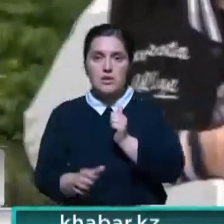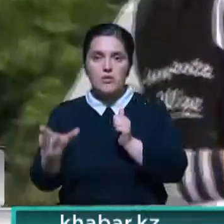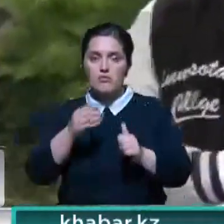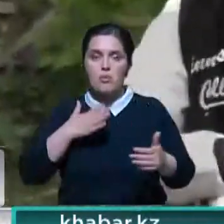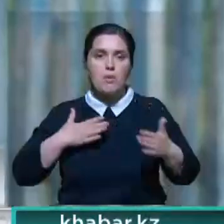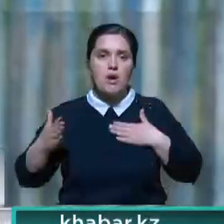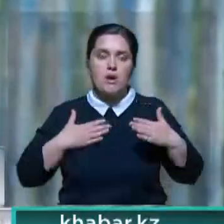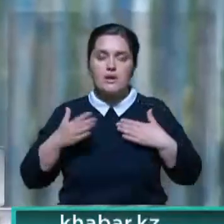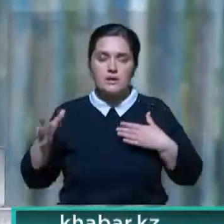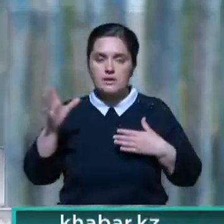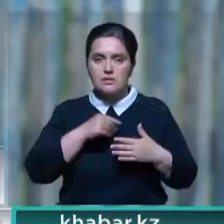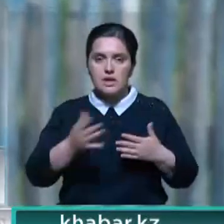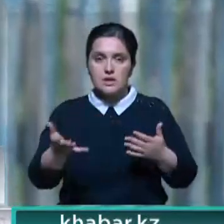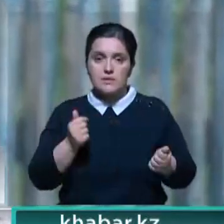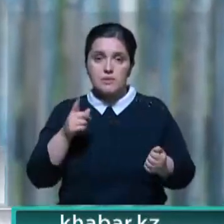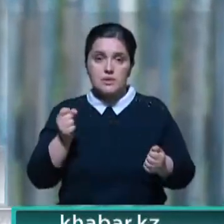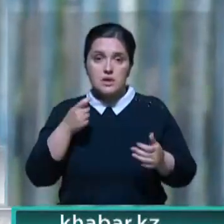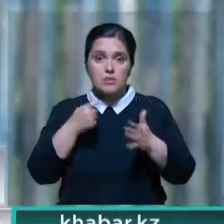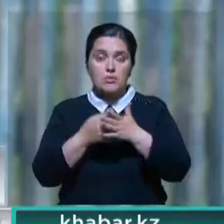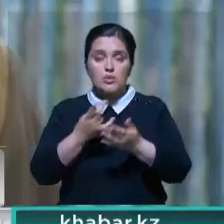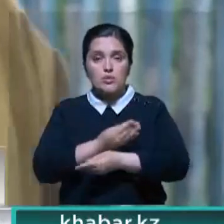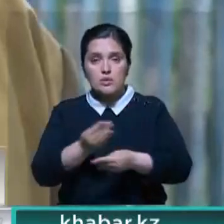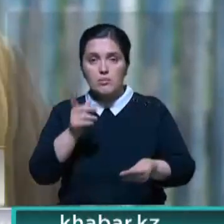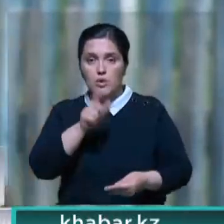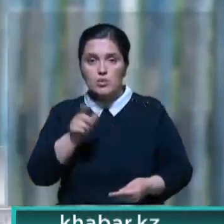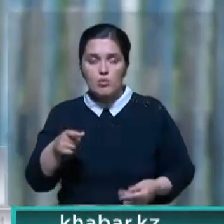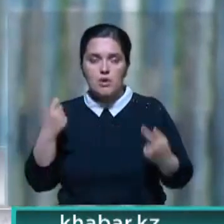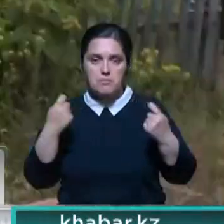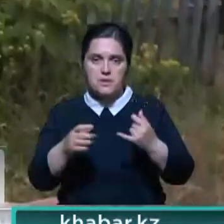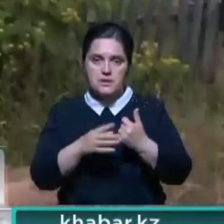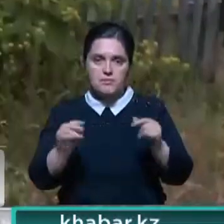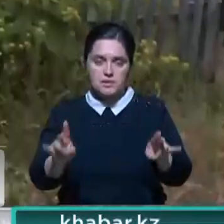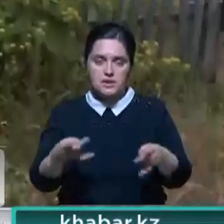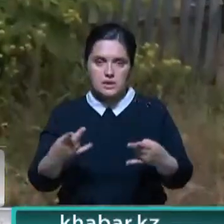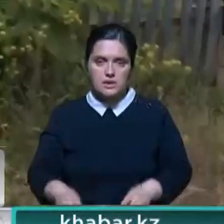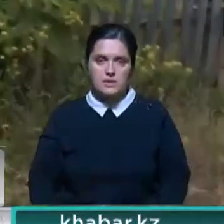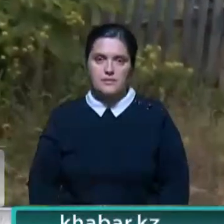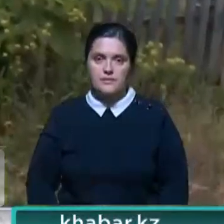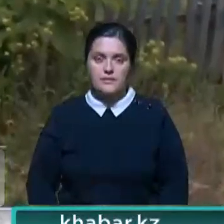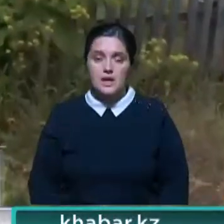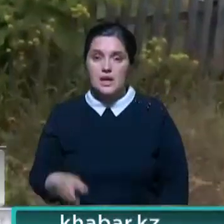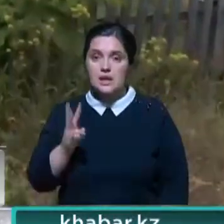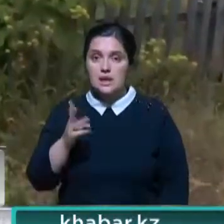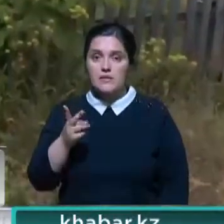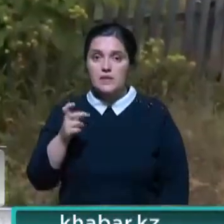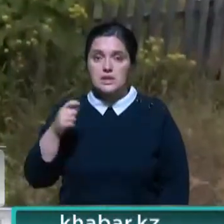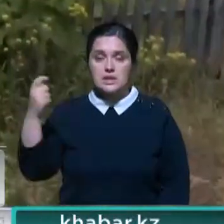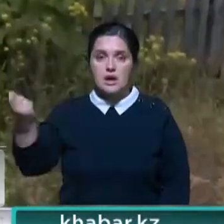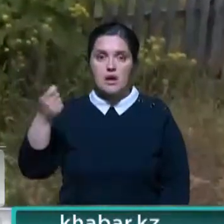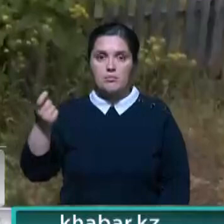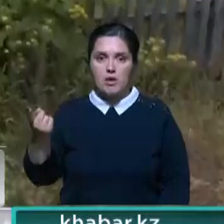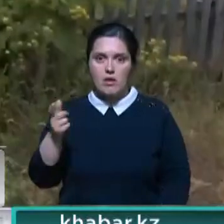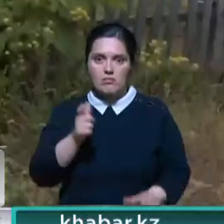мое, уходи. Надо пастбище людям дать, а не продавать эту землю. 3200 у нас пастушные, а коровами молока